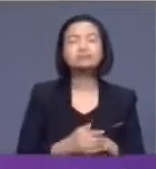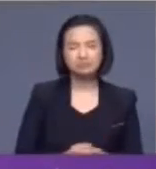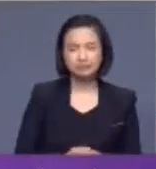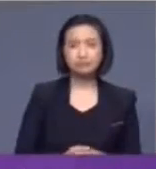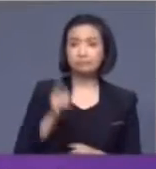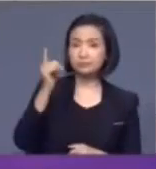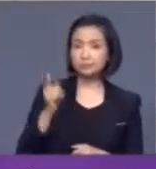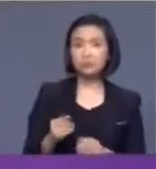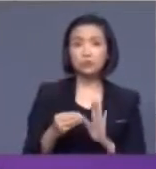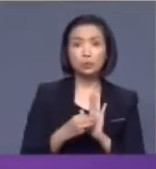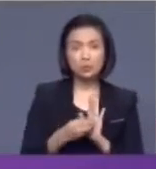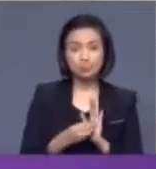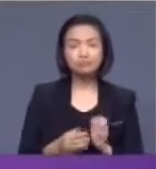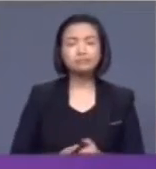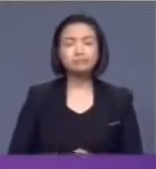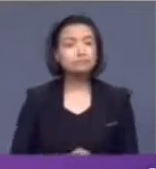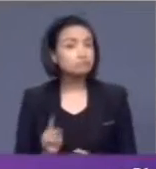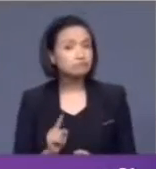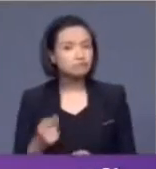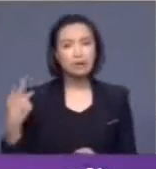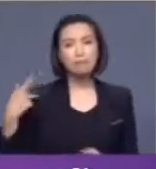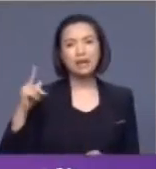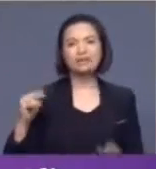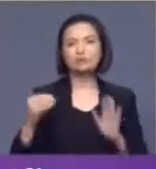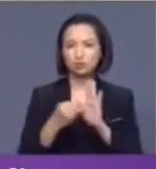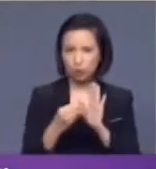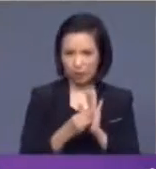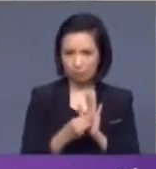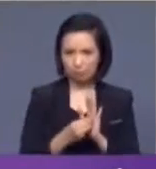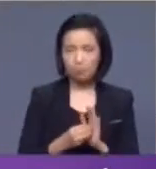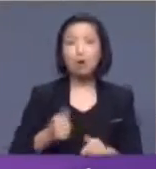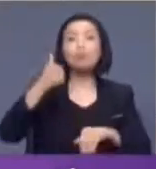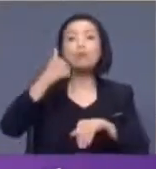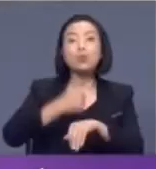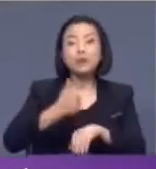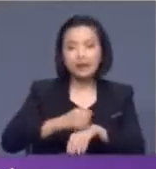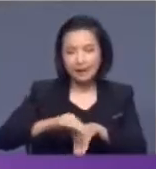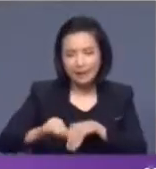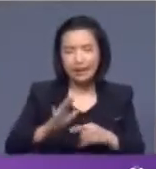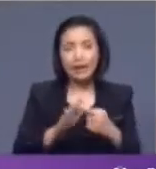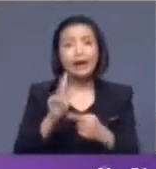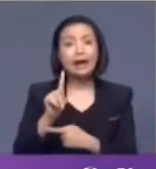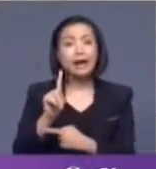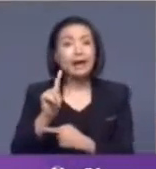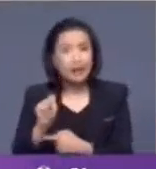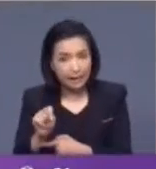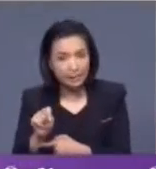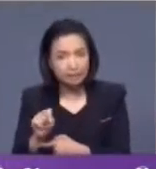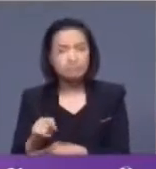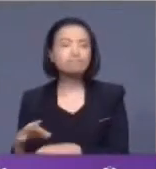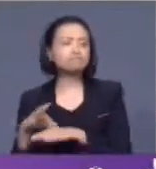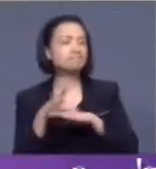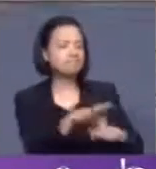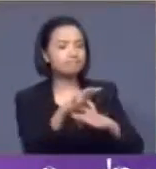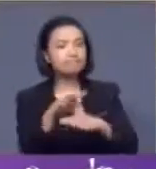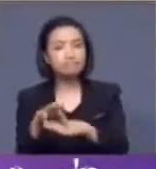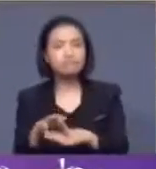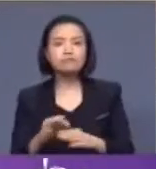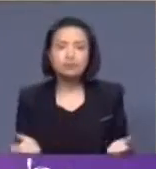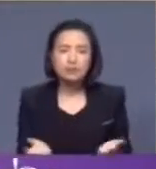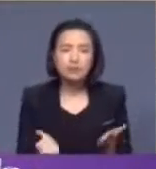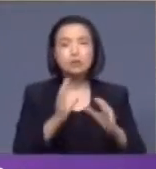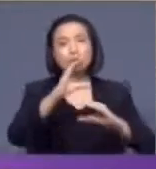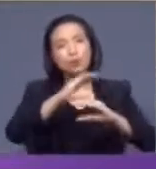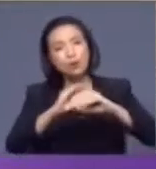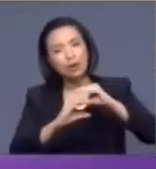ในพื้นที่กรุงเทพมหานครนะครับให้ปลัดกรุงเทพมหานครหรือผู้อำนวยการเขตเป็นผู้แต่งตั้งคณะกรรมการขับเคลื่อนโครงการสำหรับกิจกร